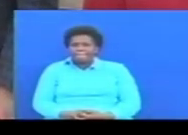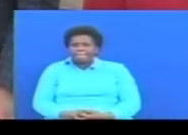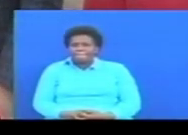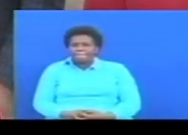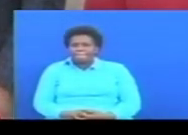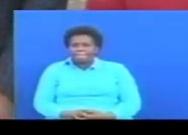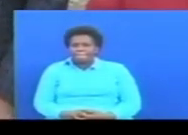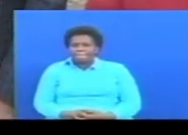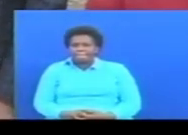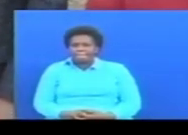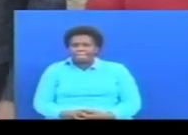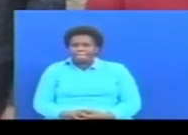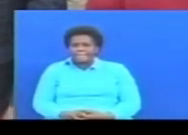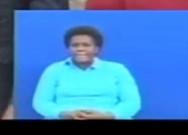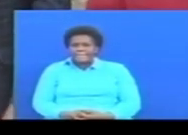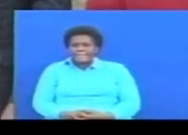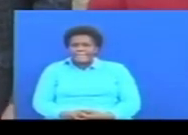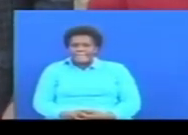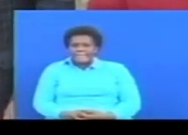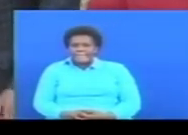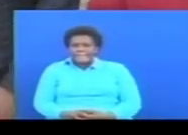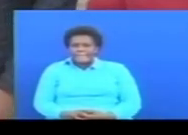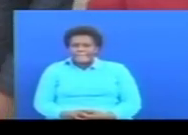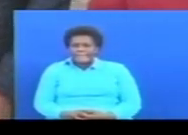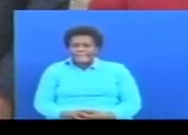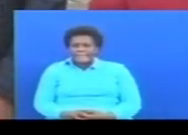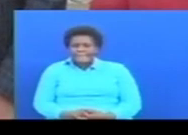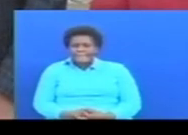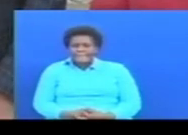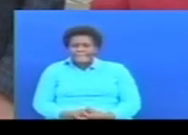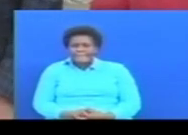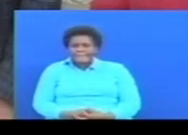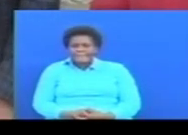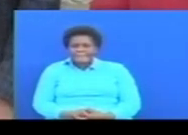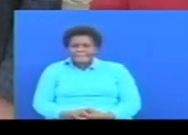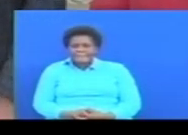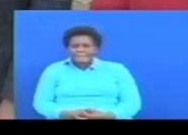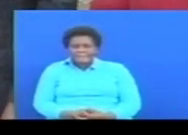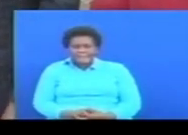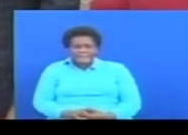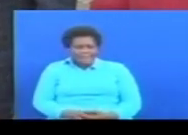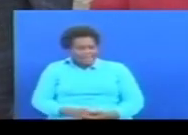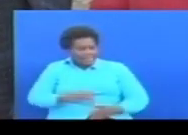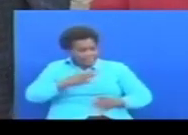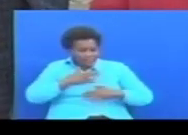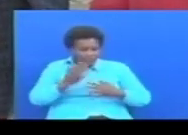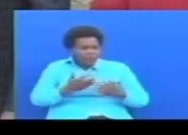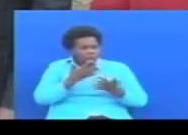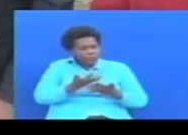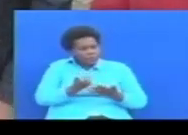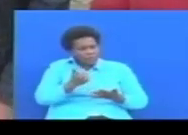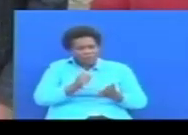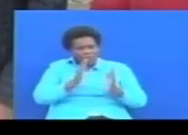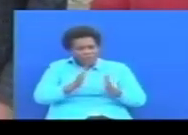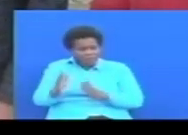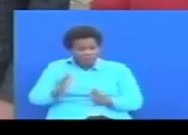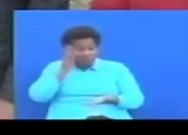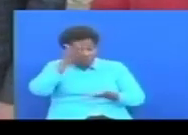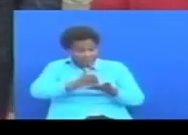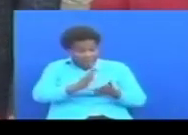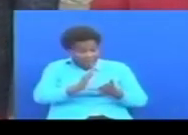Mheshimiwa Naibu Waziri kwenye kutokana na swali hili. Kwa sababu sasa harvesting plan imekamilika, ina maana kwamba sasa serikali inaanza kuanza